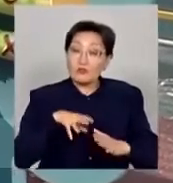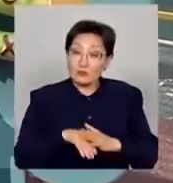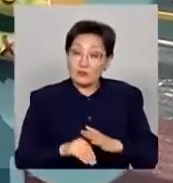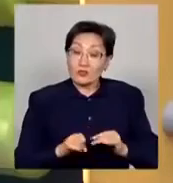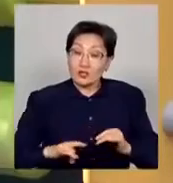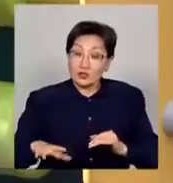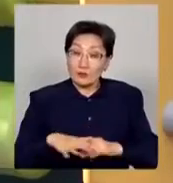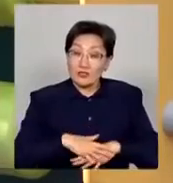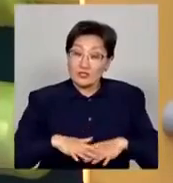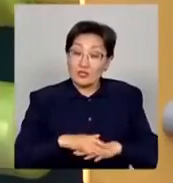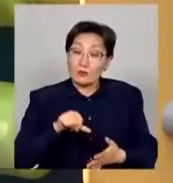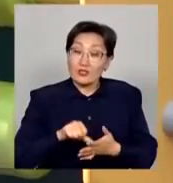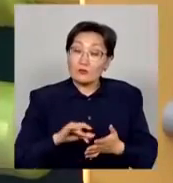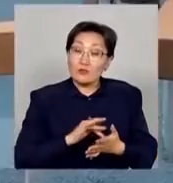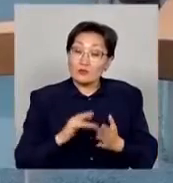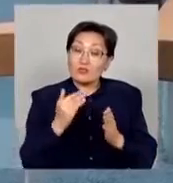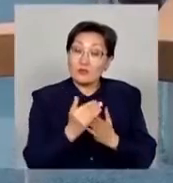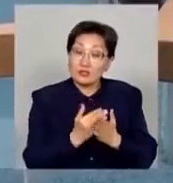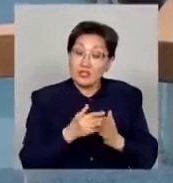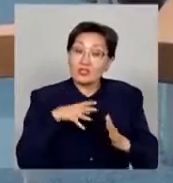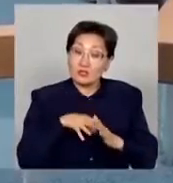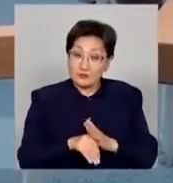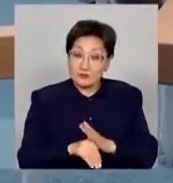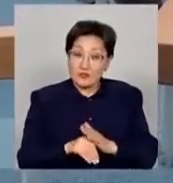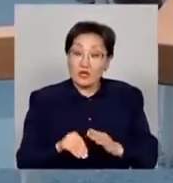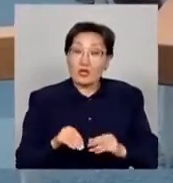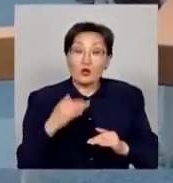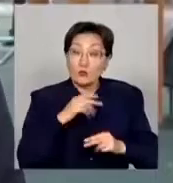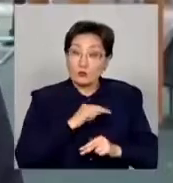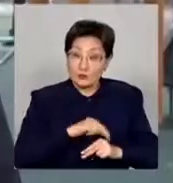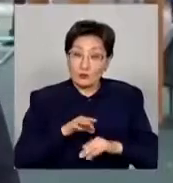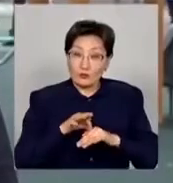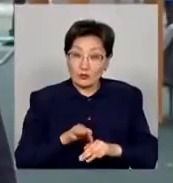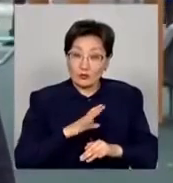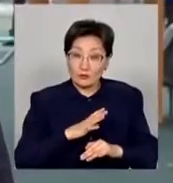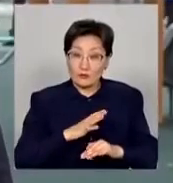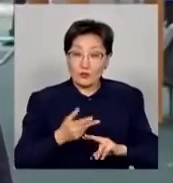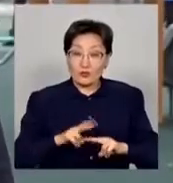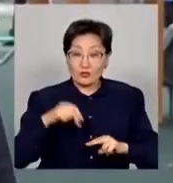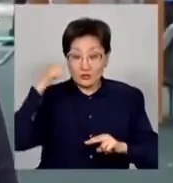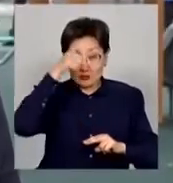бөлек ауданда халық қатысатын бюджет бағдарламасы аясында да шаруа жасалды. Осы жылы біздерде